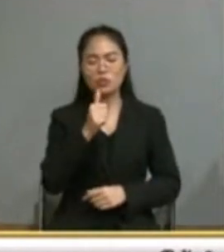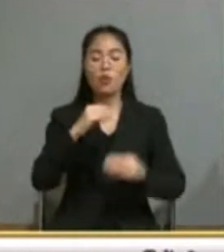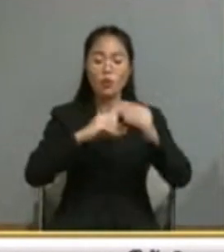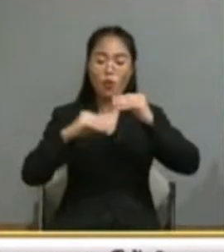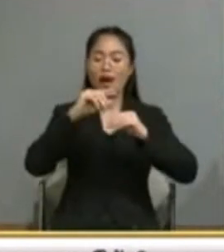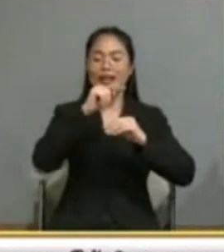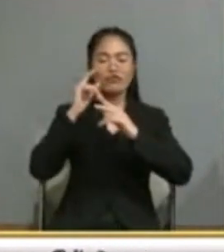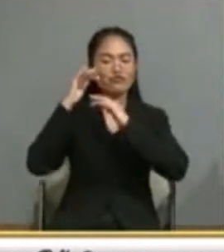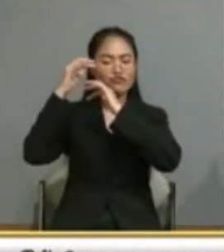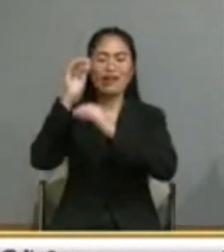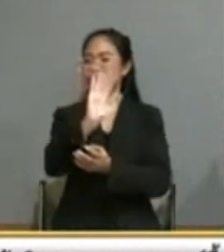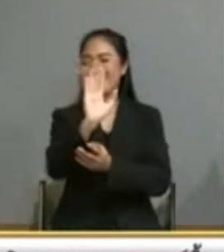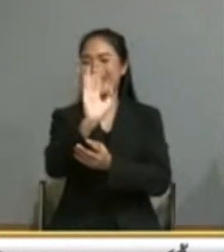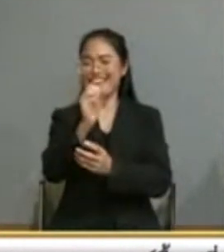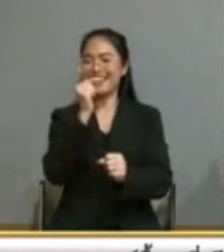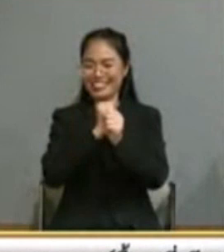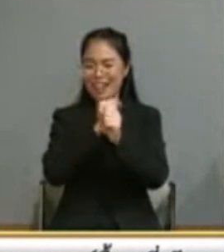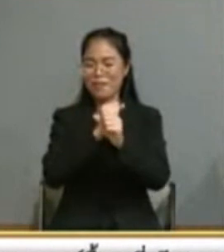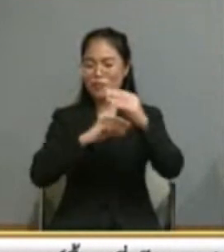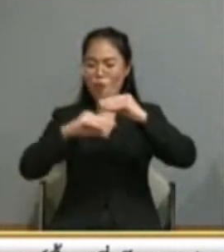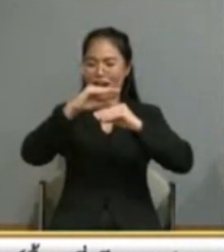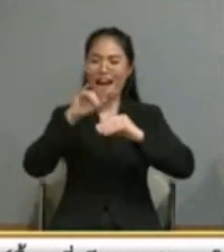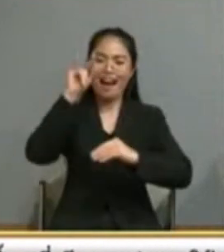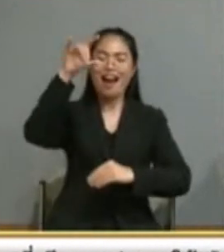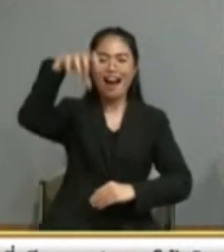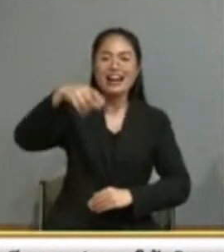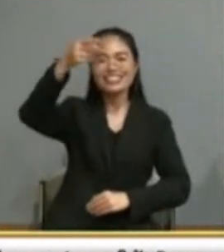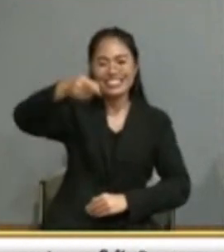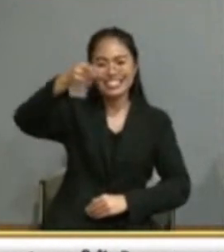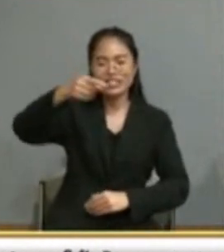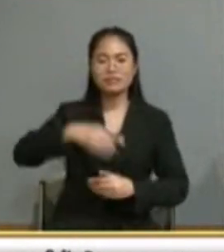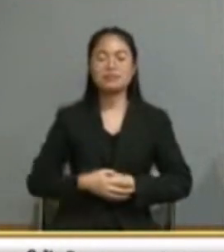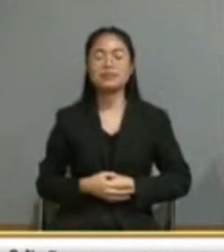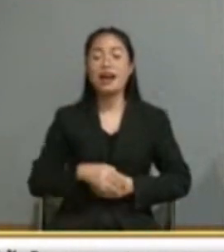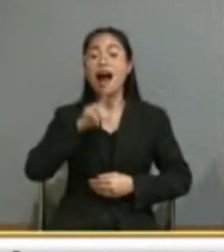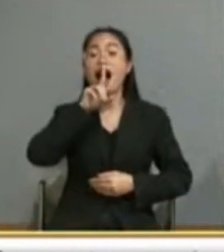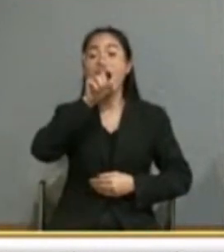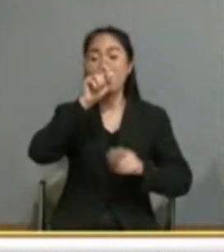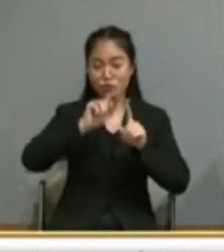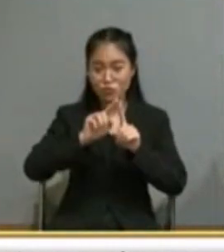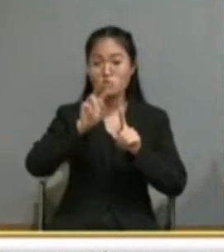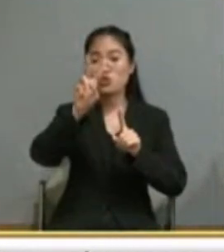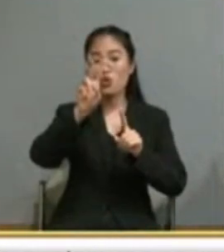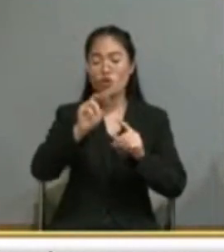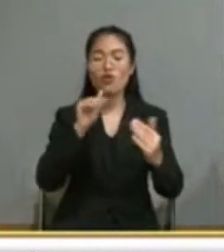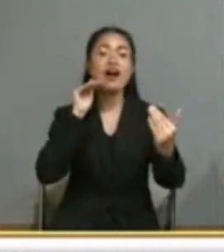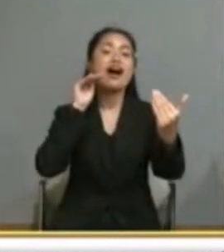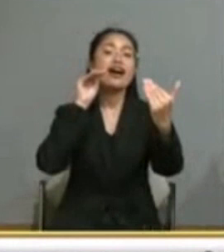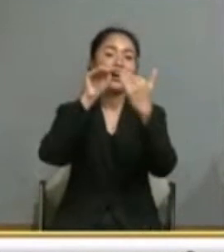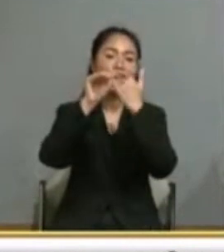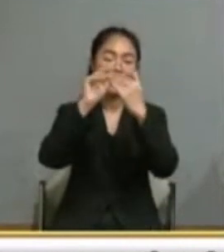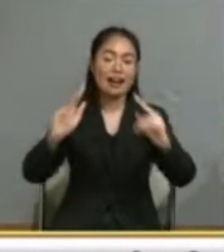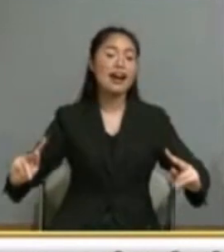โครงการนี้ จากที่เป็นความฝันจะเป็จริได้ใ Nephiจึงขอสบถามเป็นคำถามที่ 2ำถาม